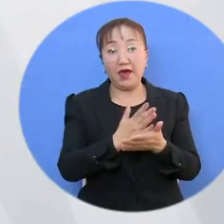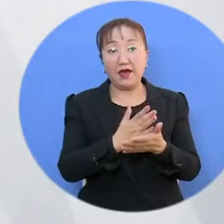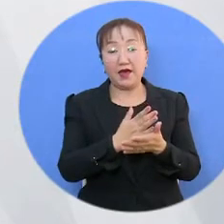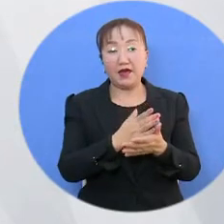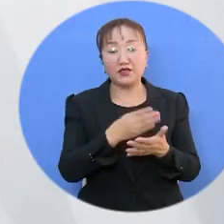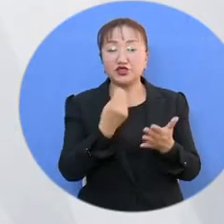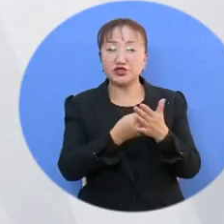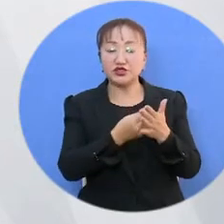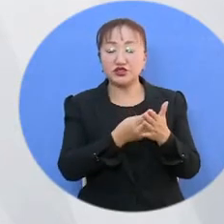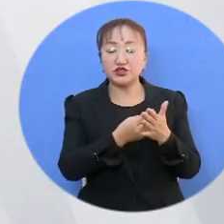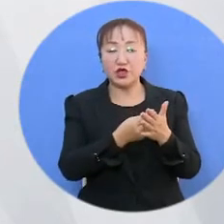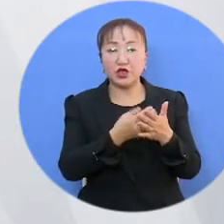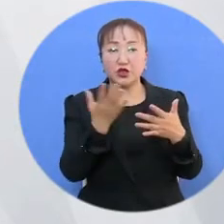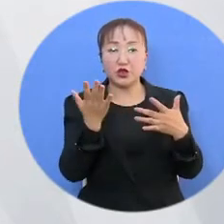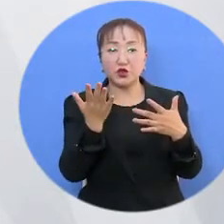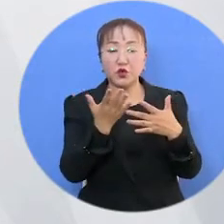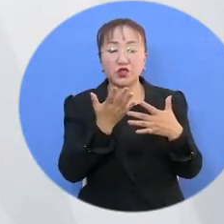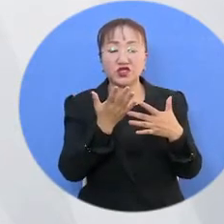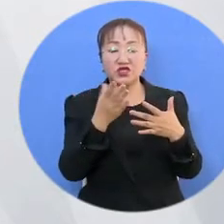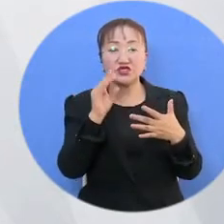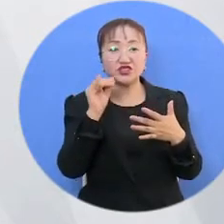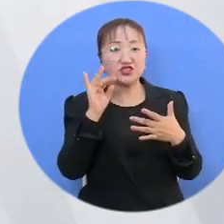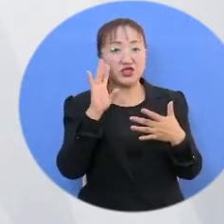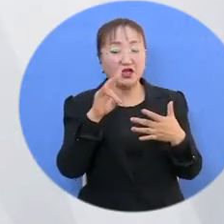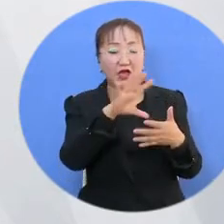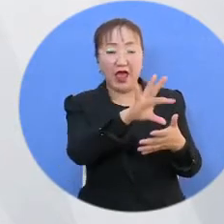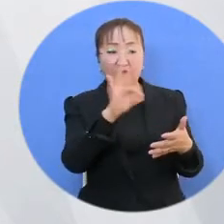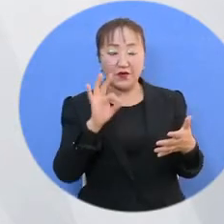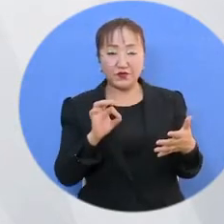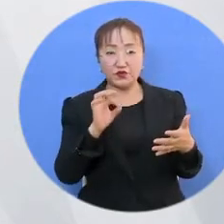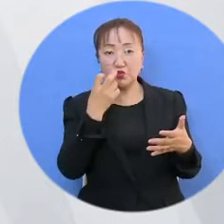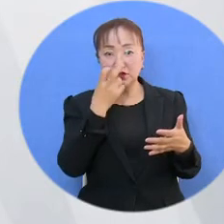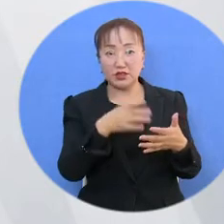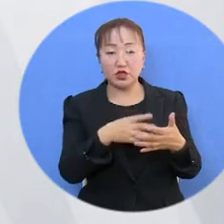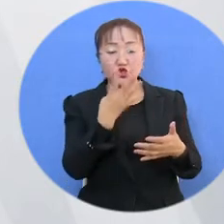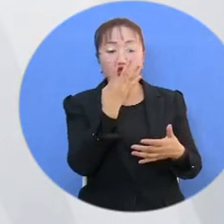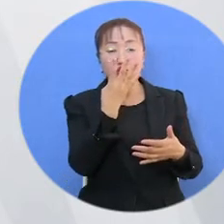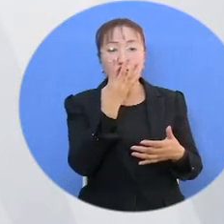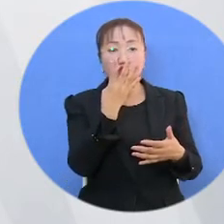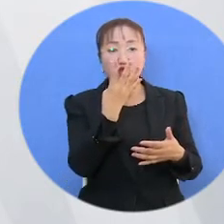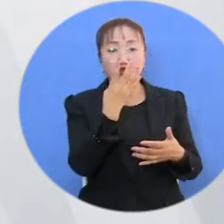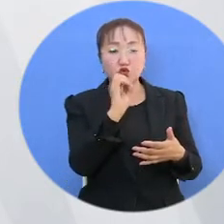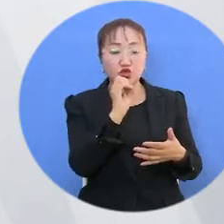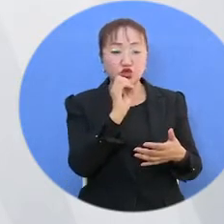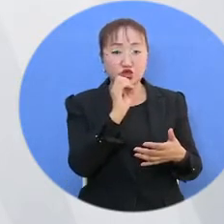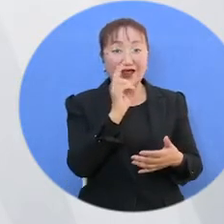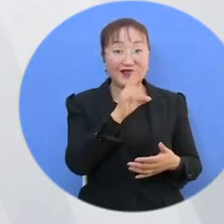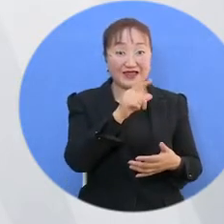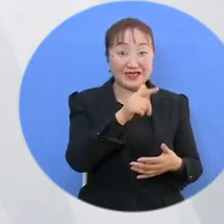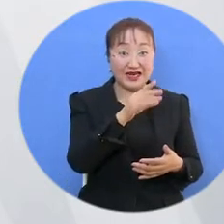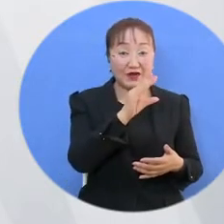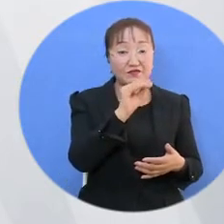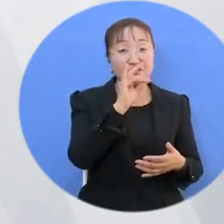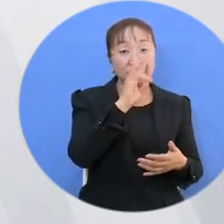нь дундаж жинтэй хүүхдийг авч үзлээ. За 40 кг хэрвээ 40 кг жинтэй бол